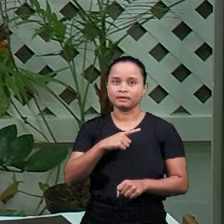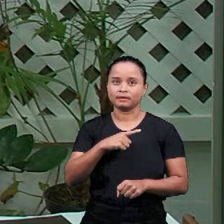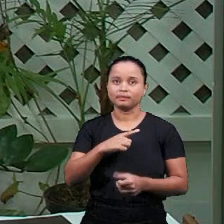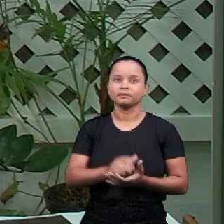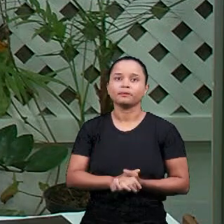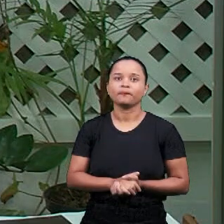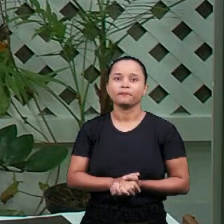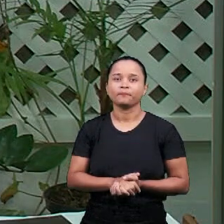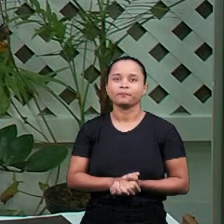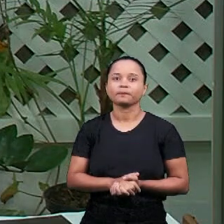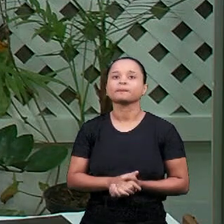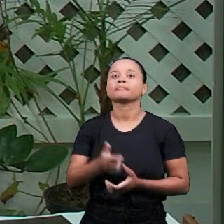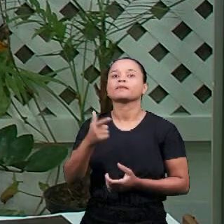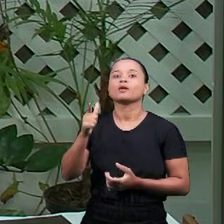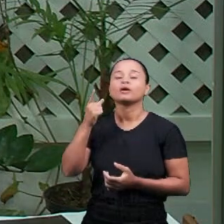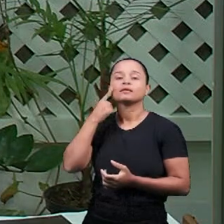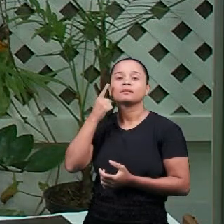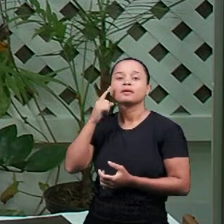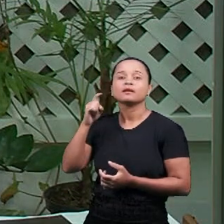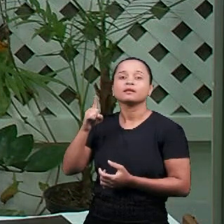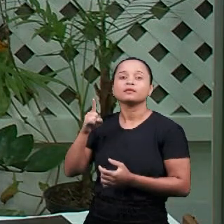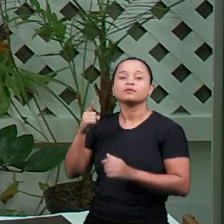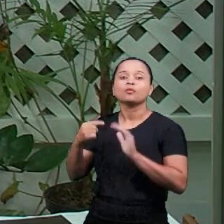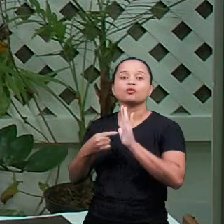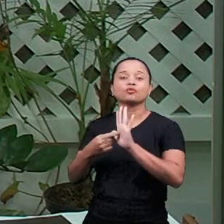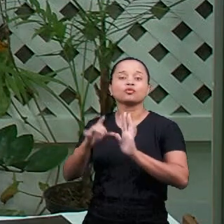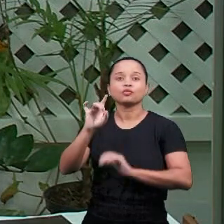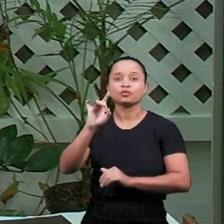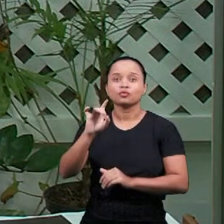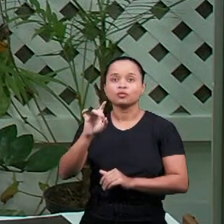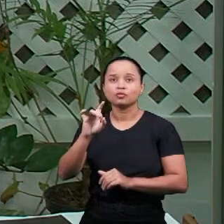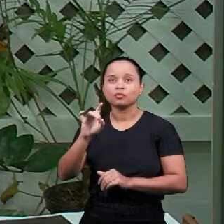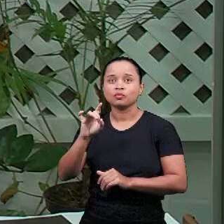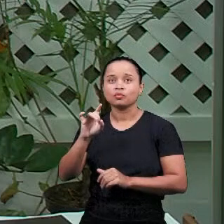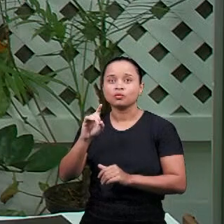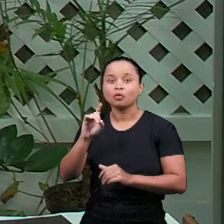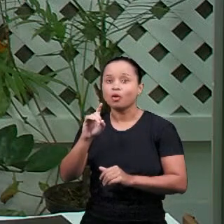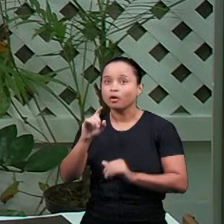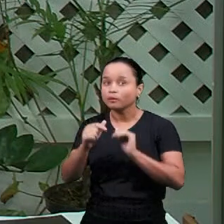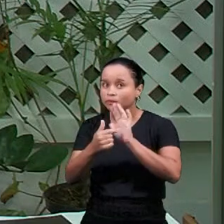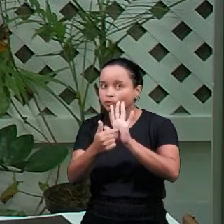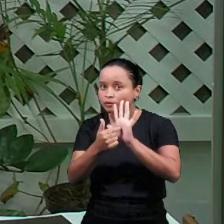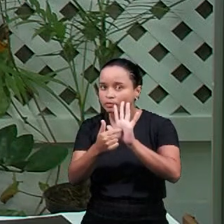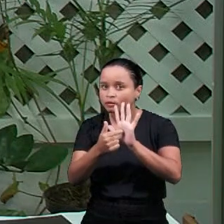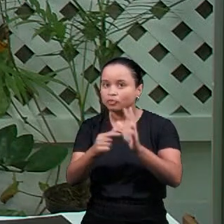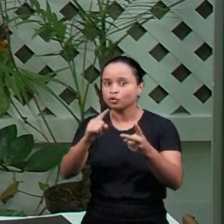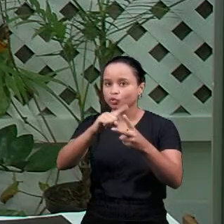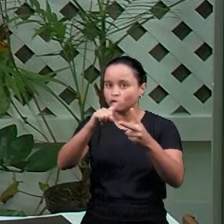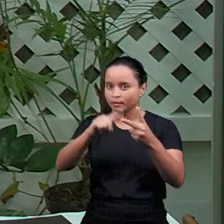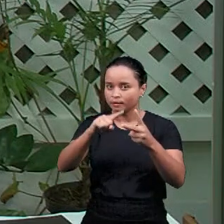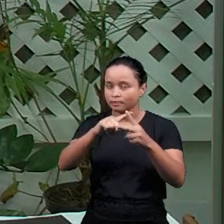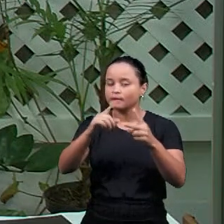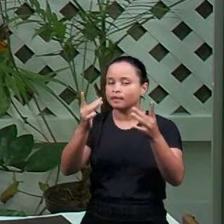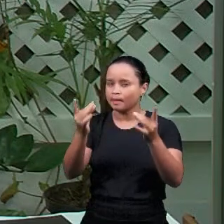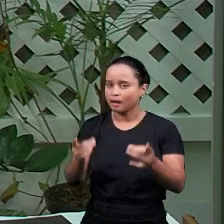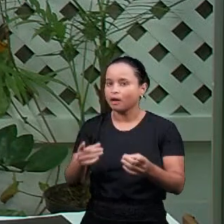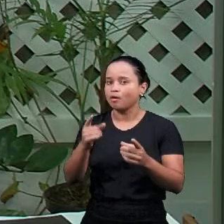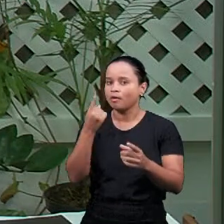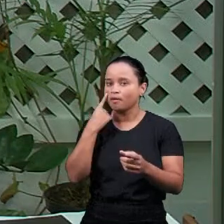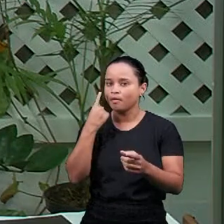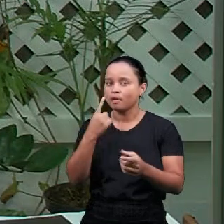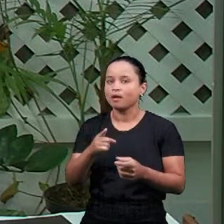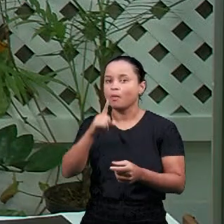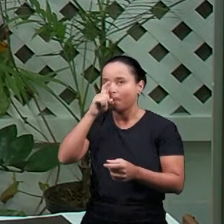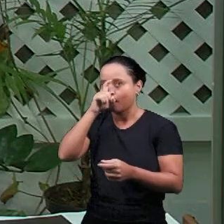ans d'âge. Il a pointé pas seulement, il a pointé 2 détails fondamentaux.